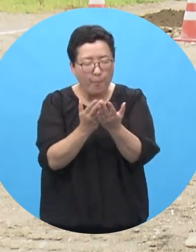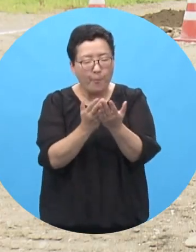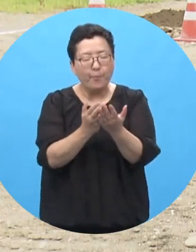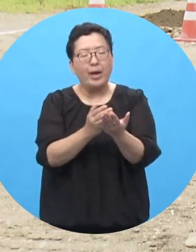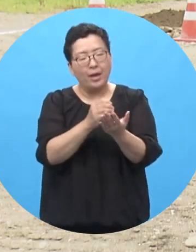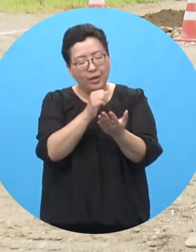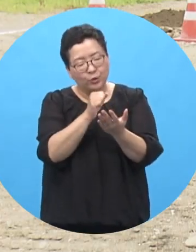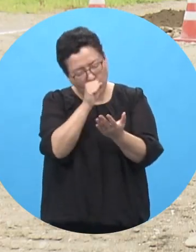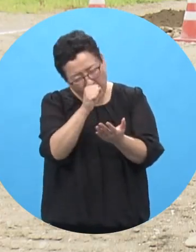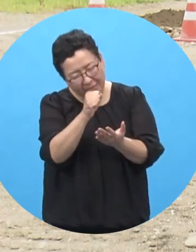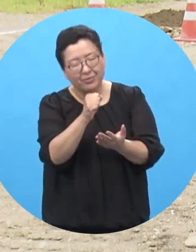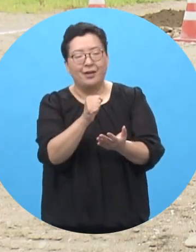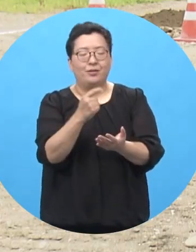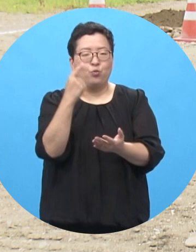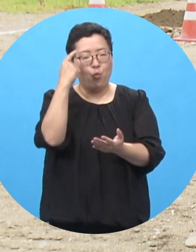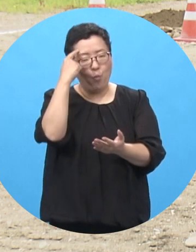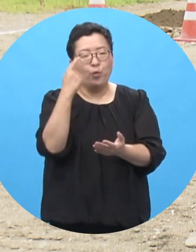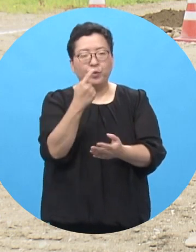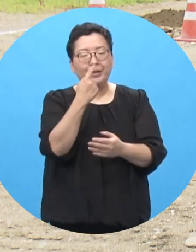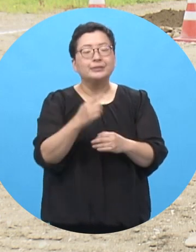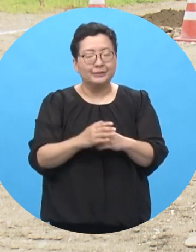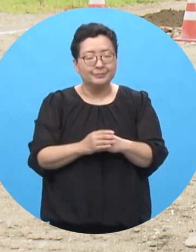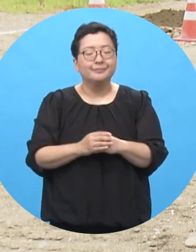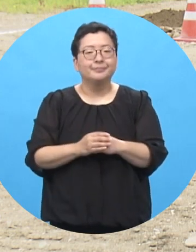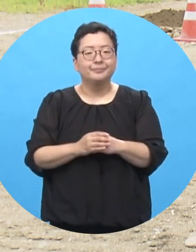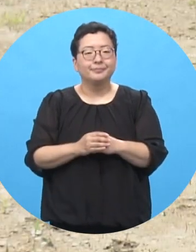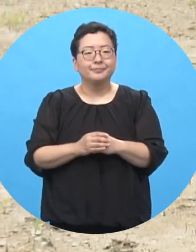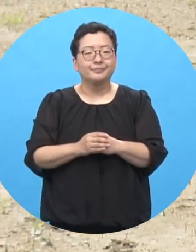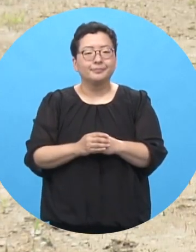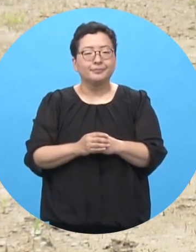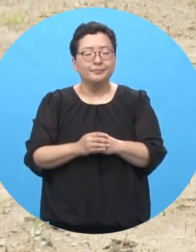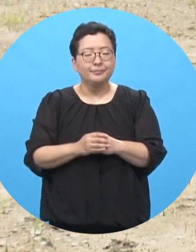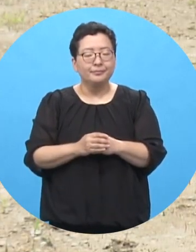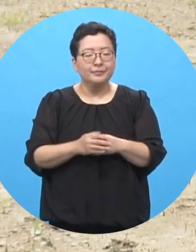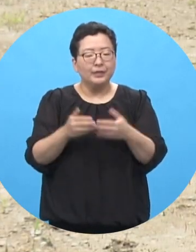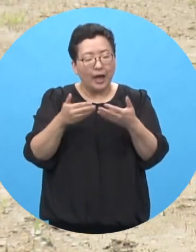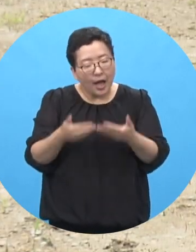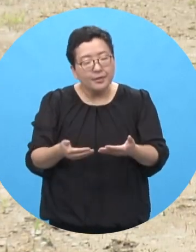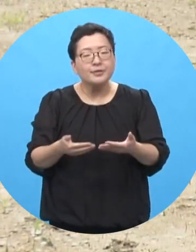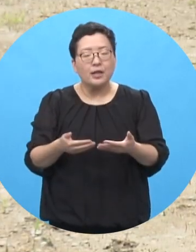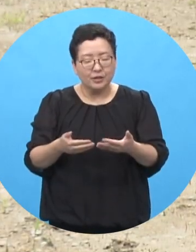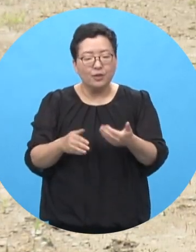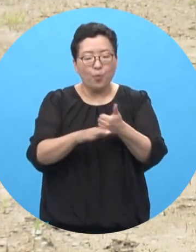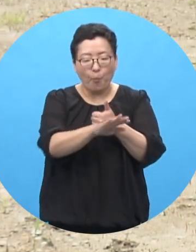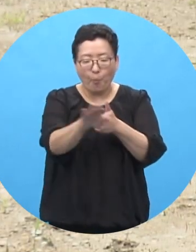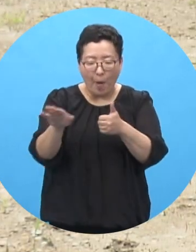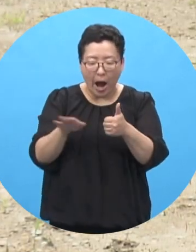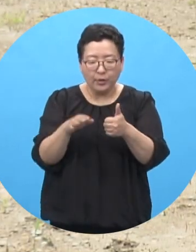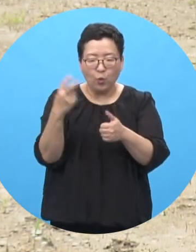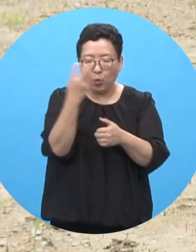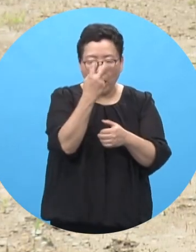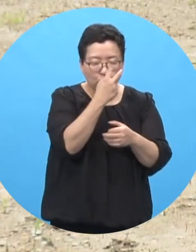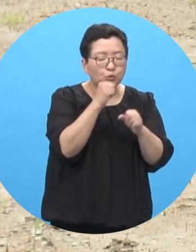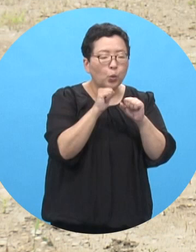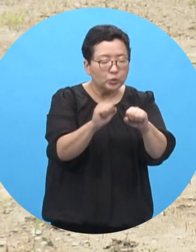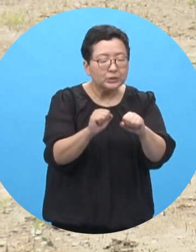ので、それが一番良かったなと思います。 安全に周囲確認